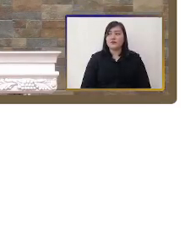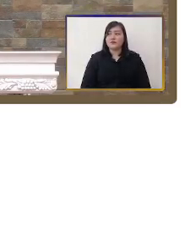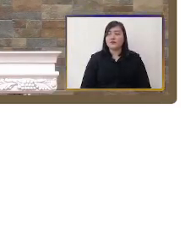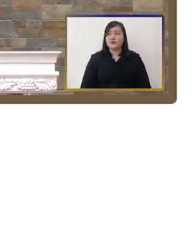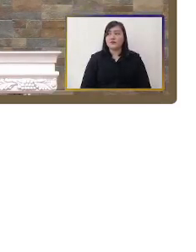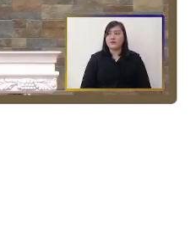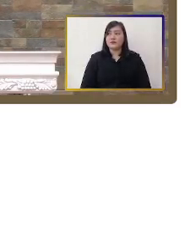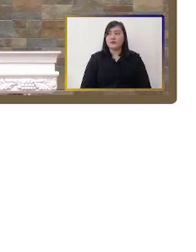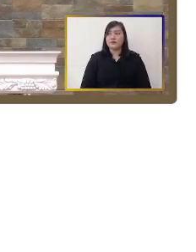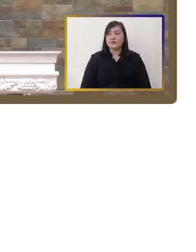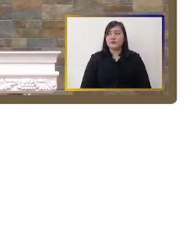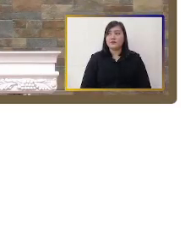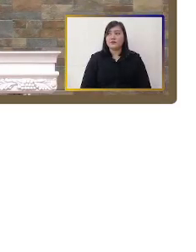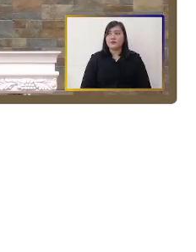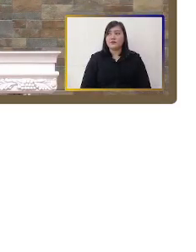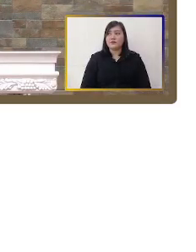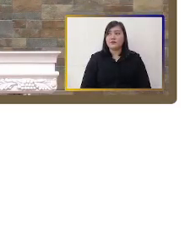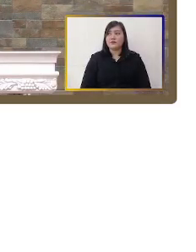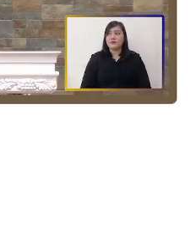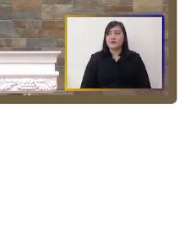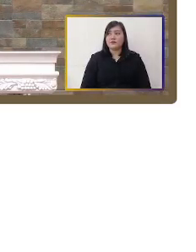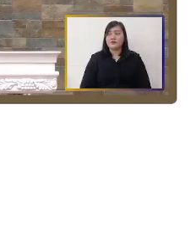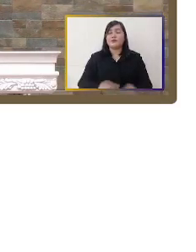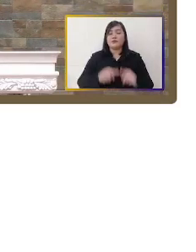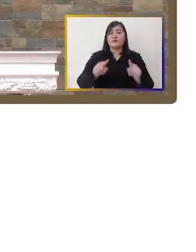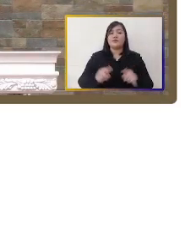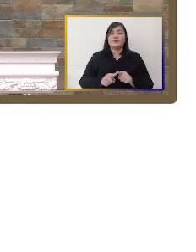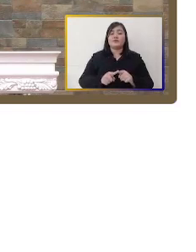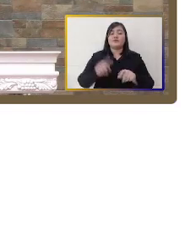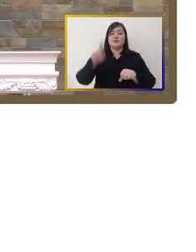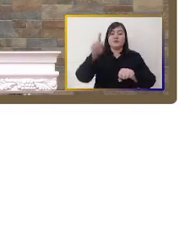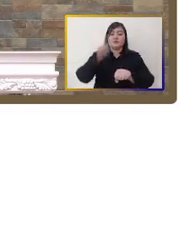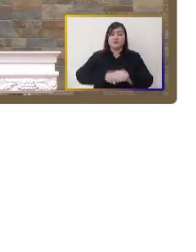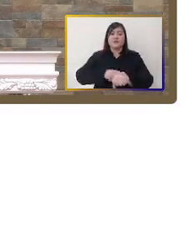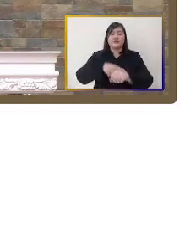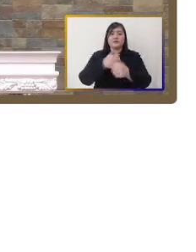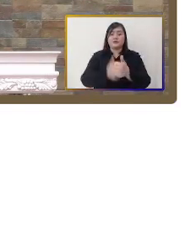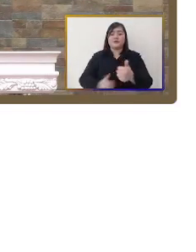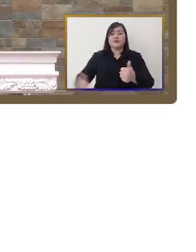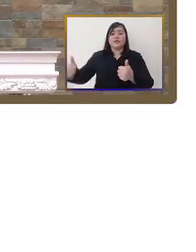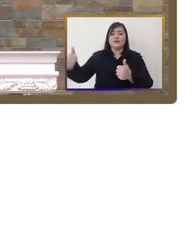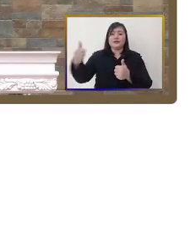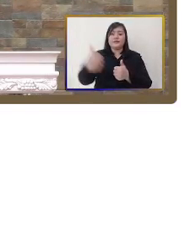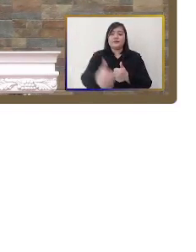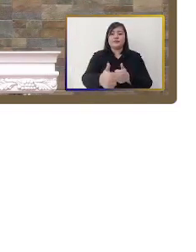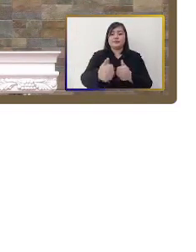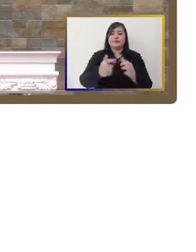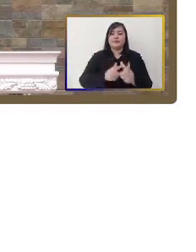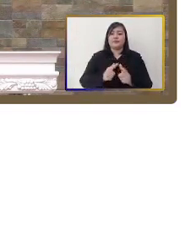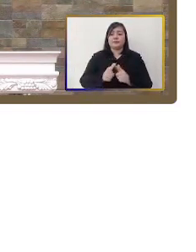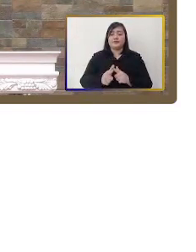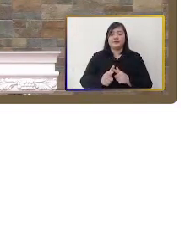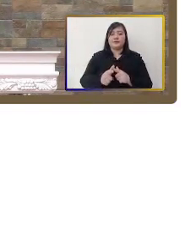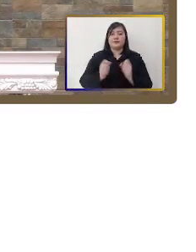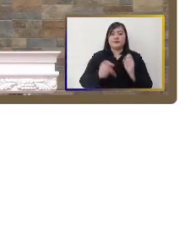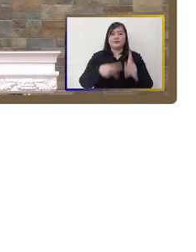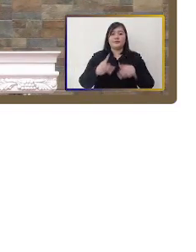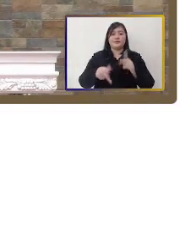2002, 2003. As time passes by, nakikita ng mga tao na bakit yung Baptist